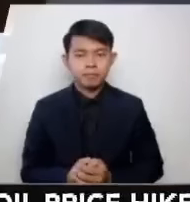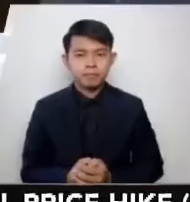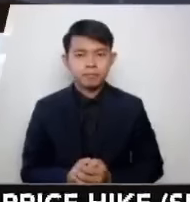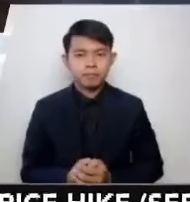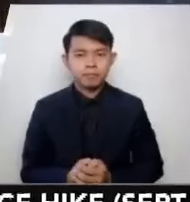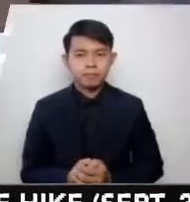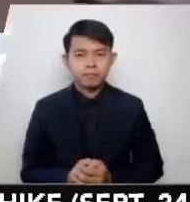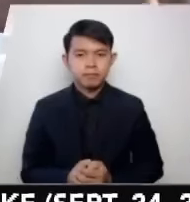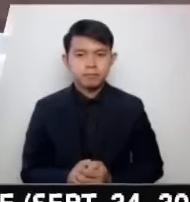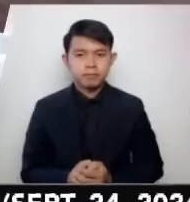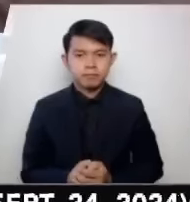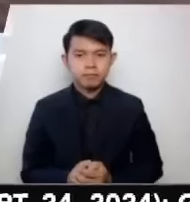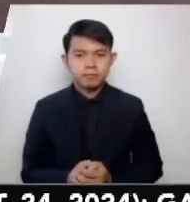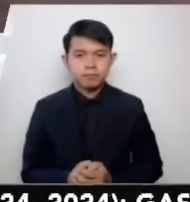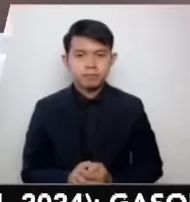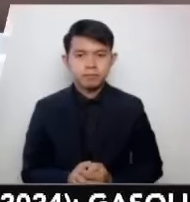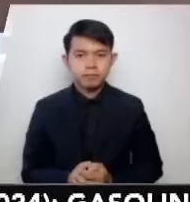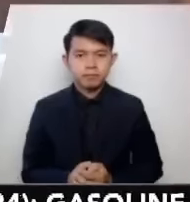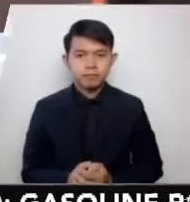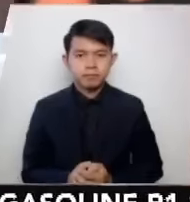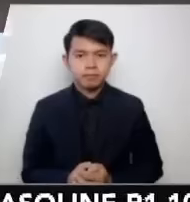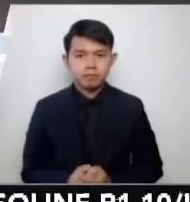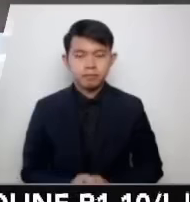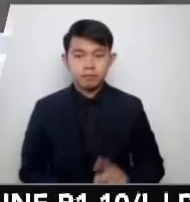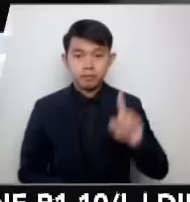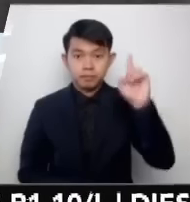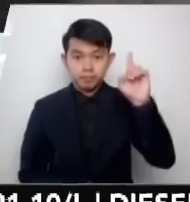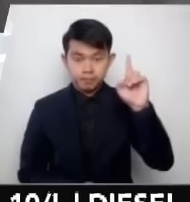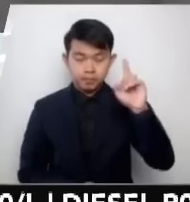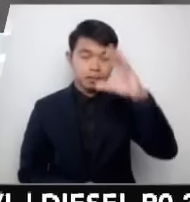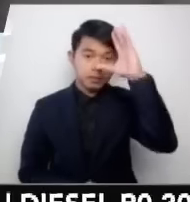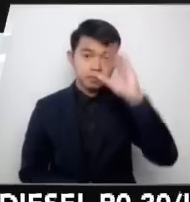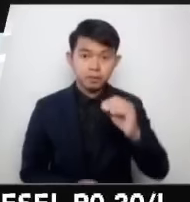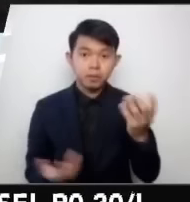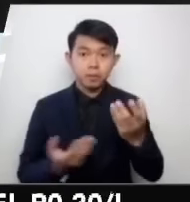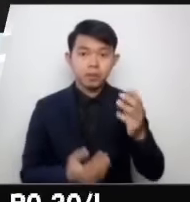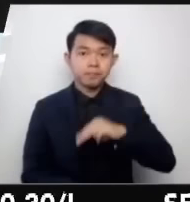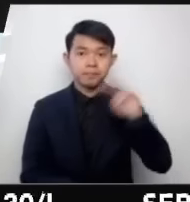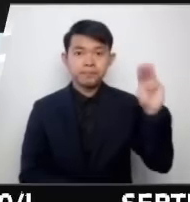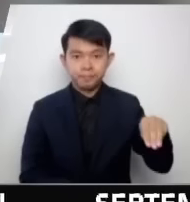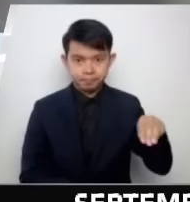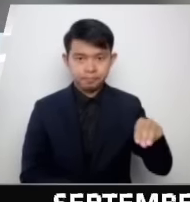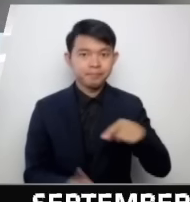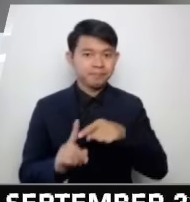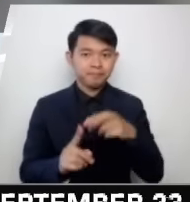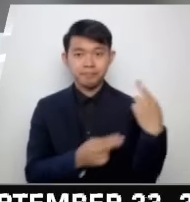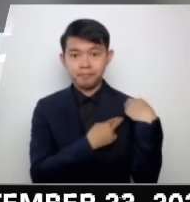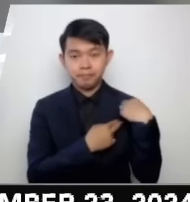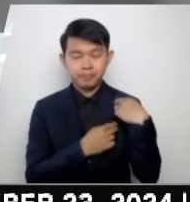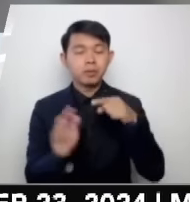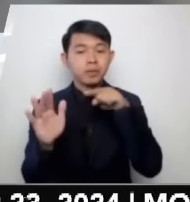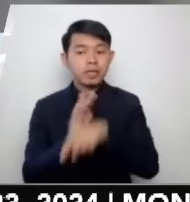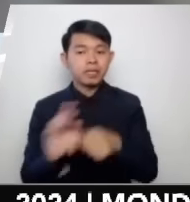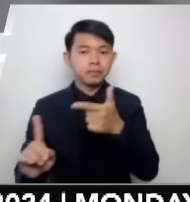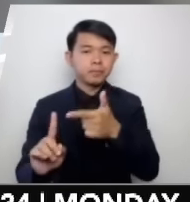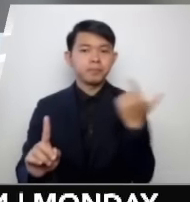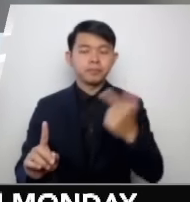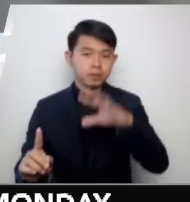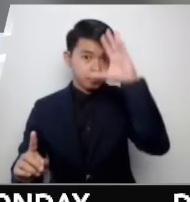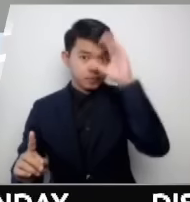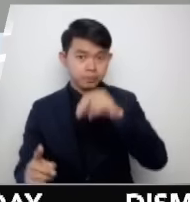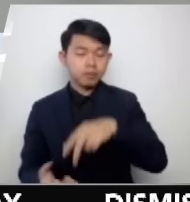Hinuli kagabi ang lalaking ito sa Quiapo, Maynila. Siya ang itinuturong pumatay sa isang lalaki na nakatayo sa entrada ng isang